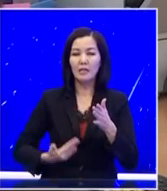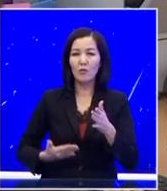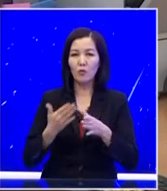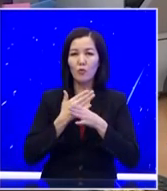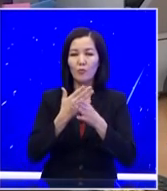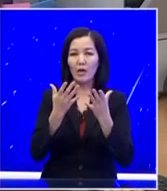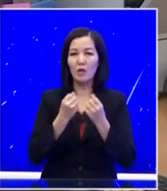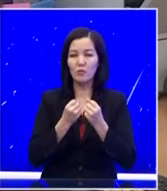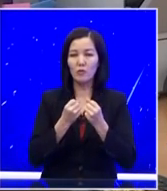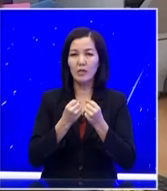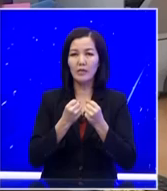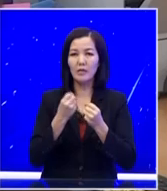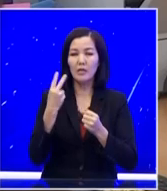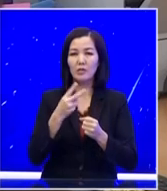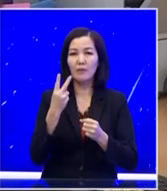алушылар қатарынан